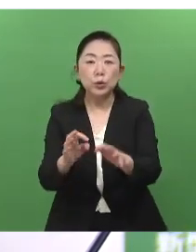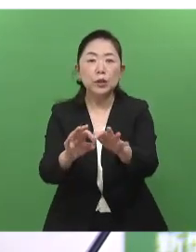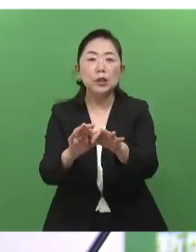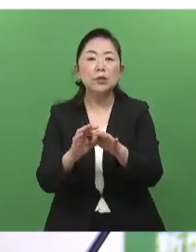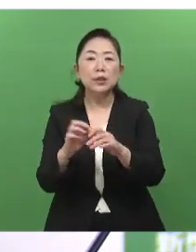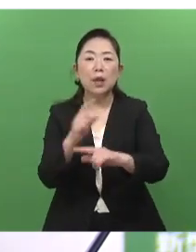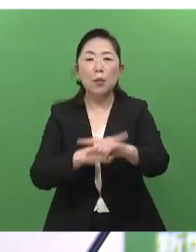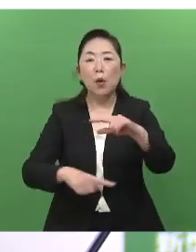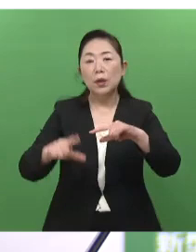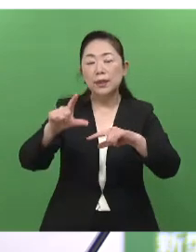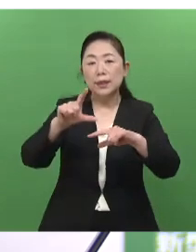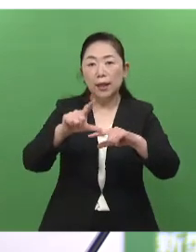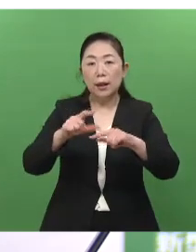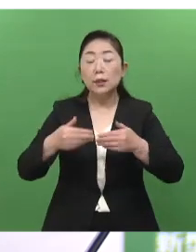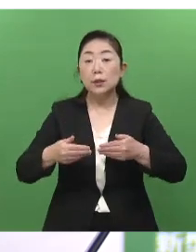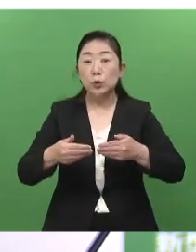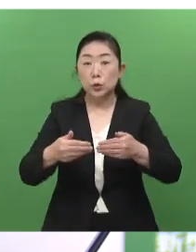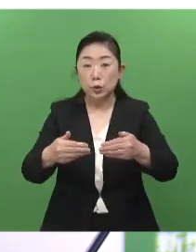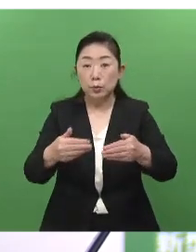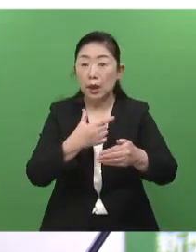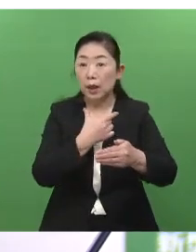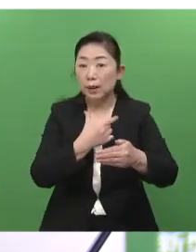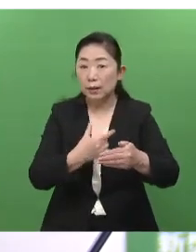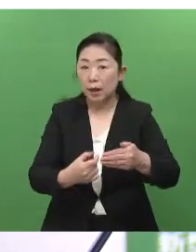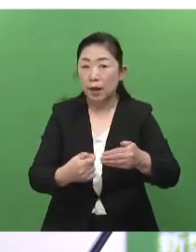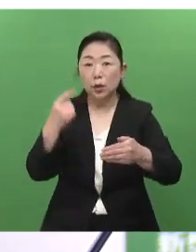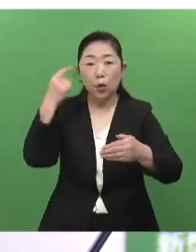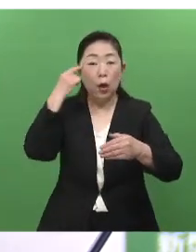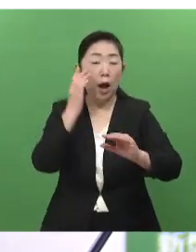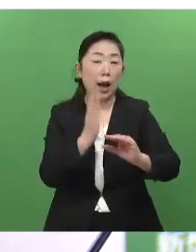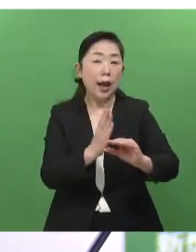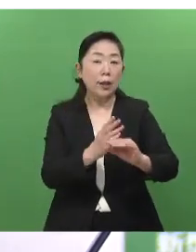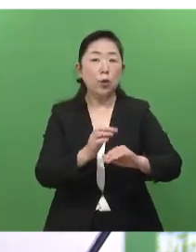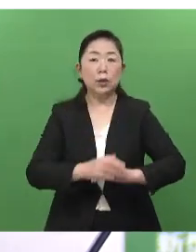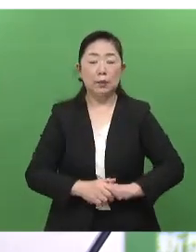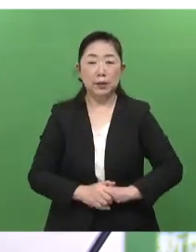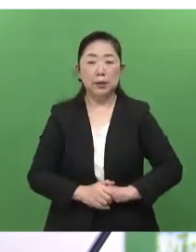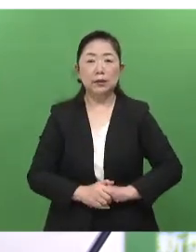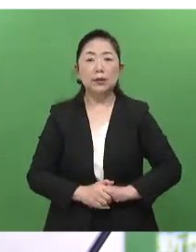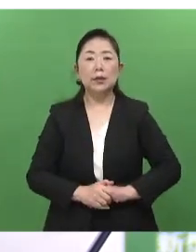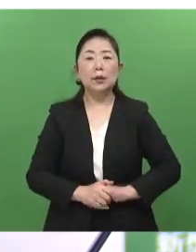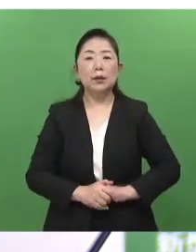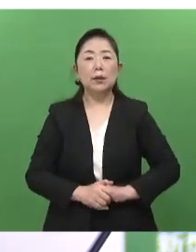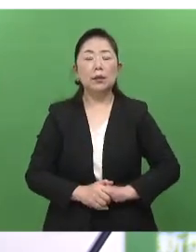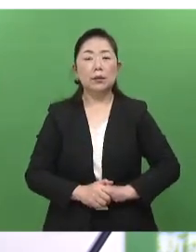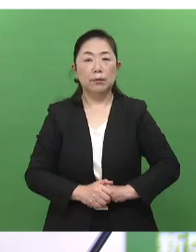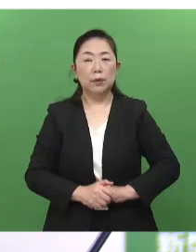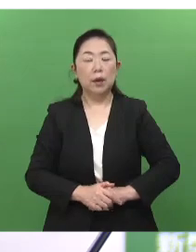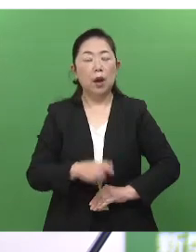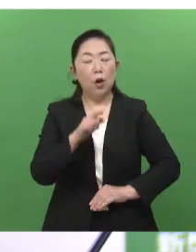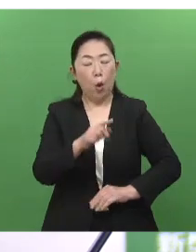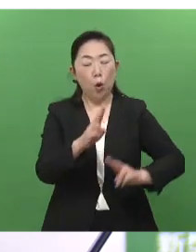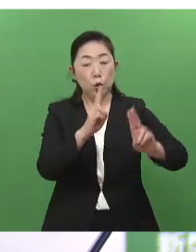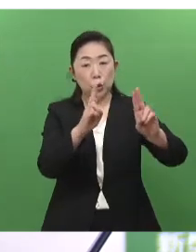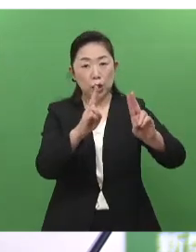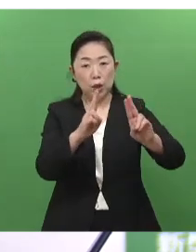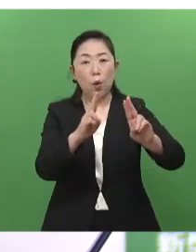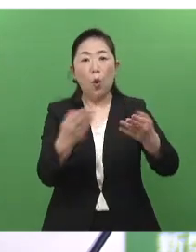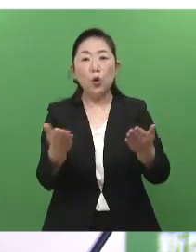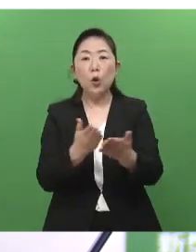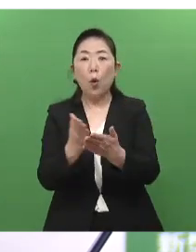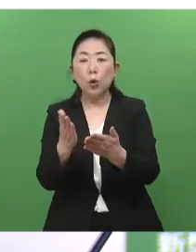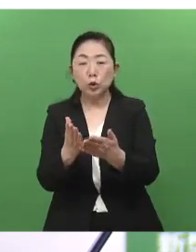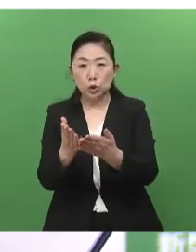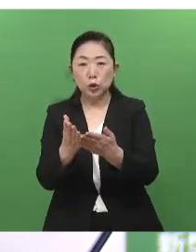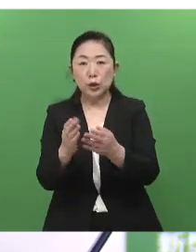さらに、この進めていきたいと考えております。むしろこういう企業でこういう業種でテレワークで